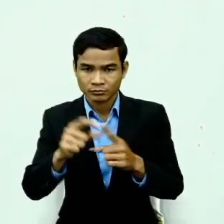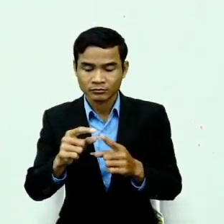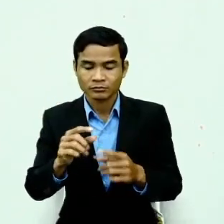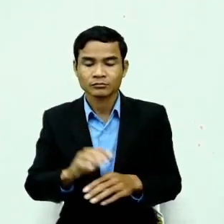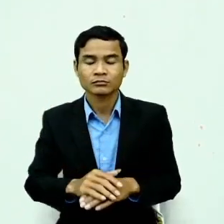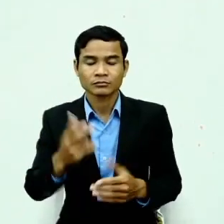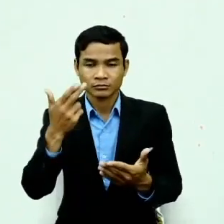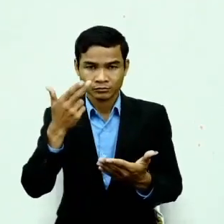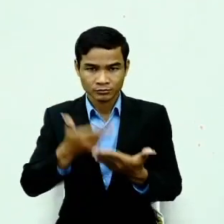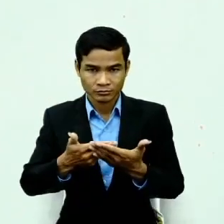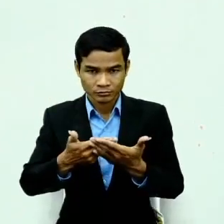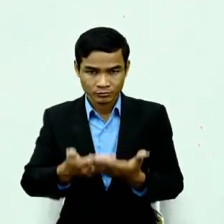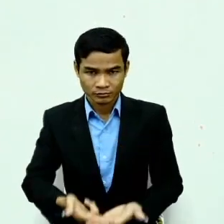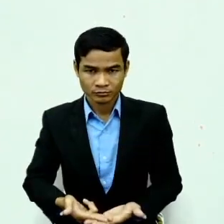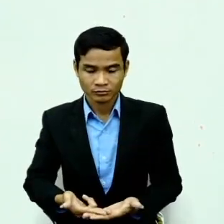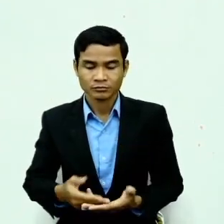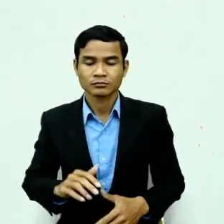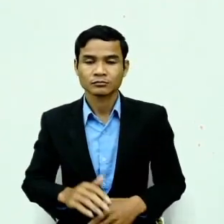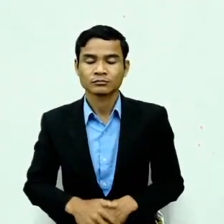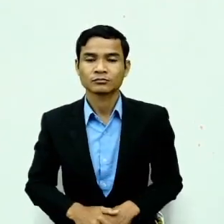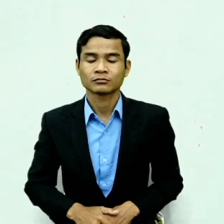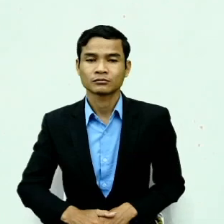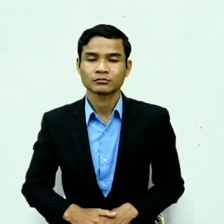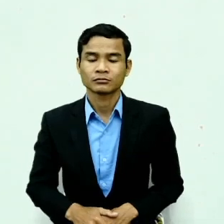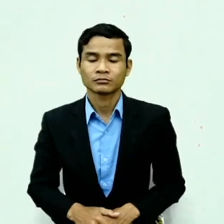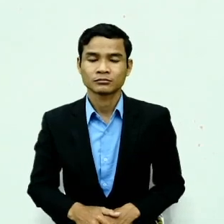tôm ngùn